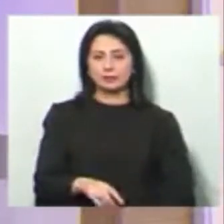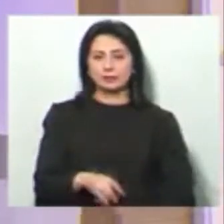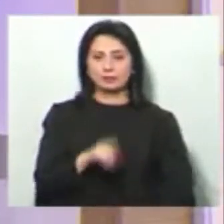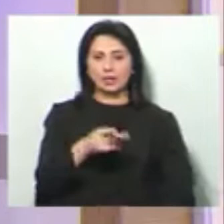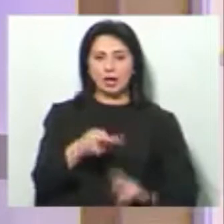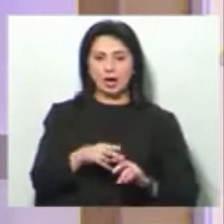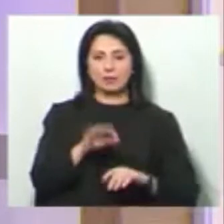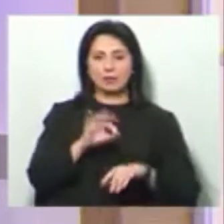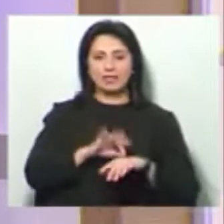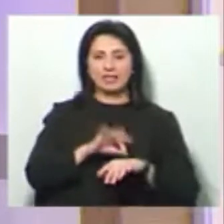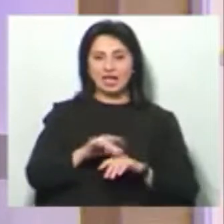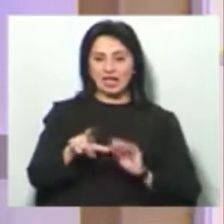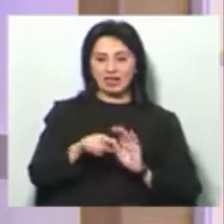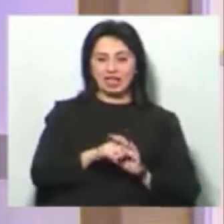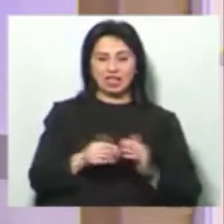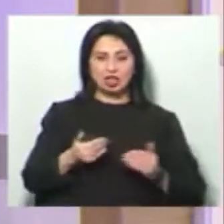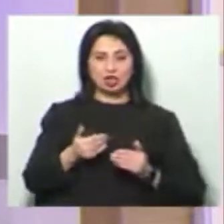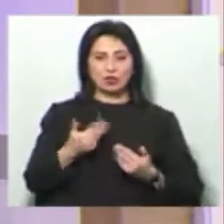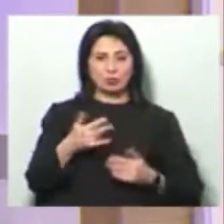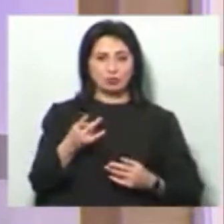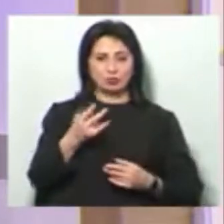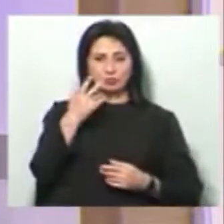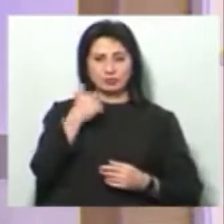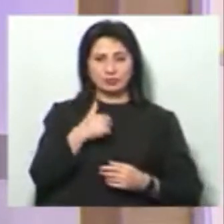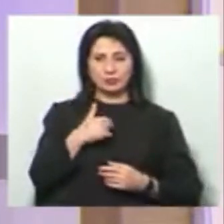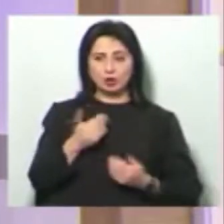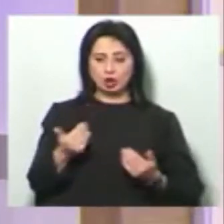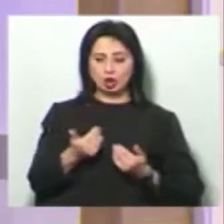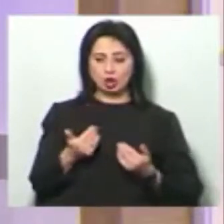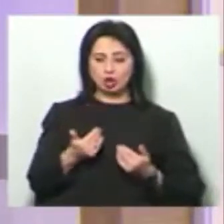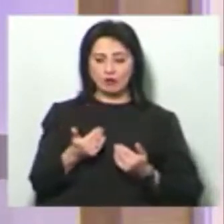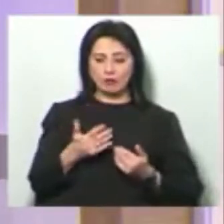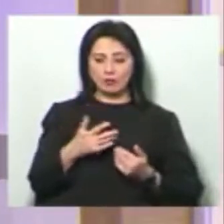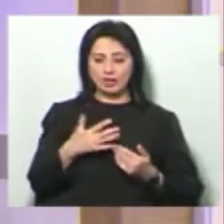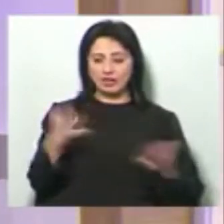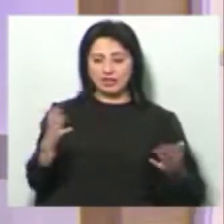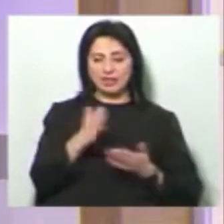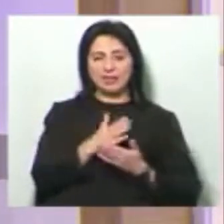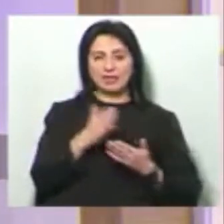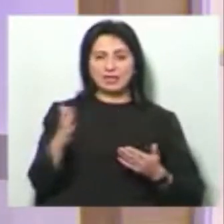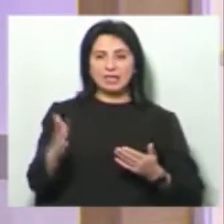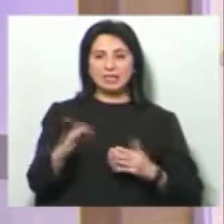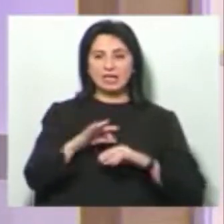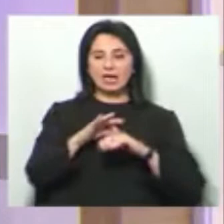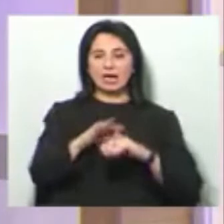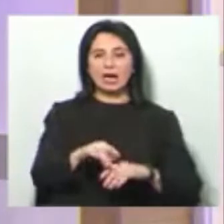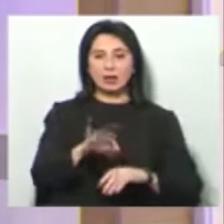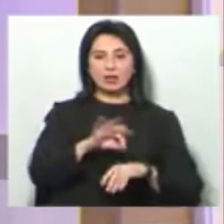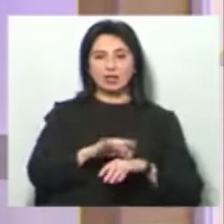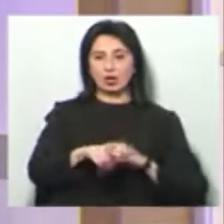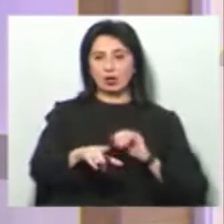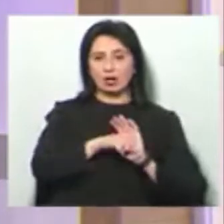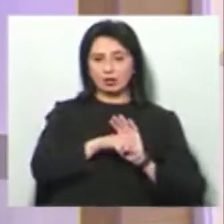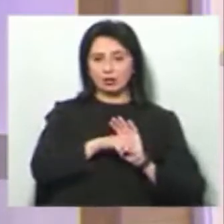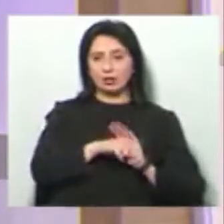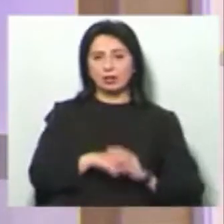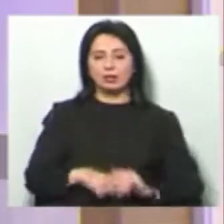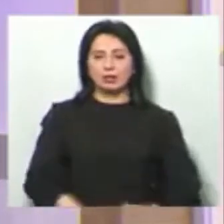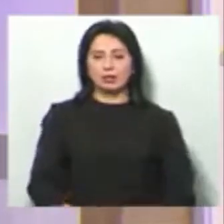ამ დიაგნოზთან თანაცხოვრება ანუ პრაქტიკულად ცხოვრების საკმაოდ დიდი ნაწილის გატარება ამ დიაგნოზით